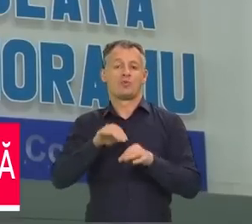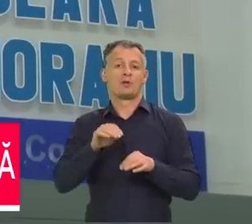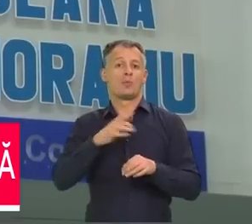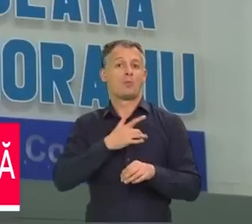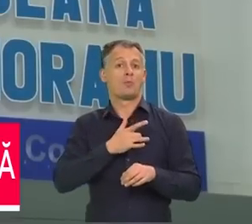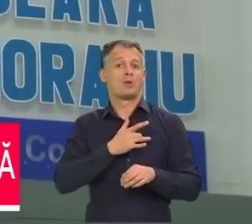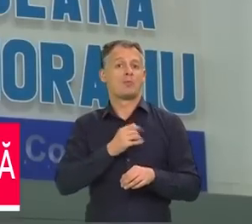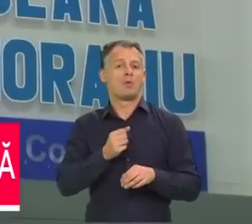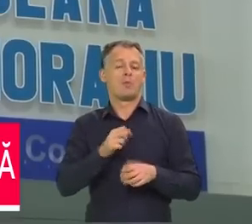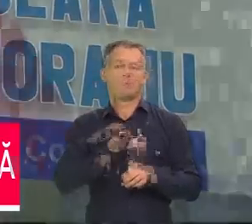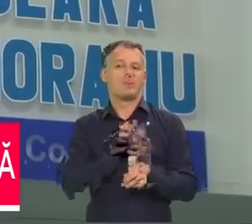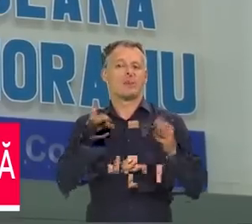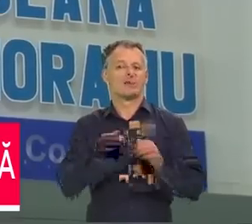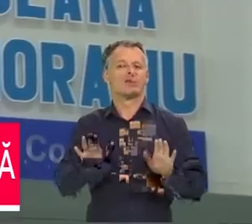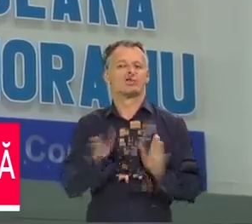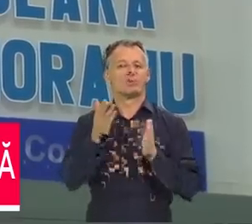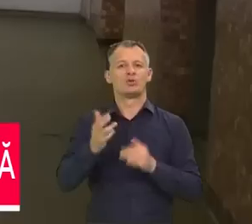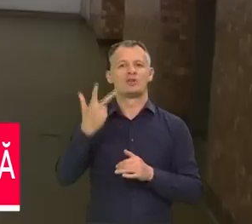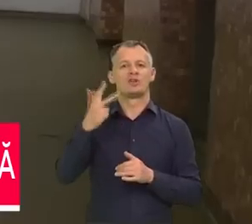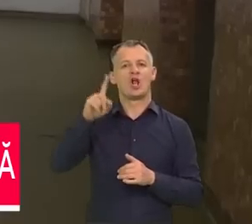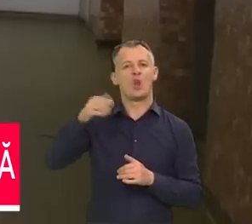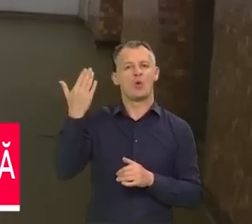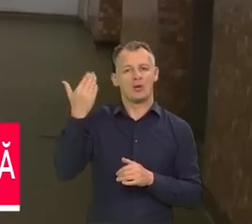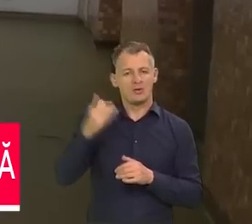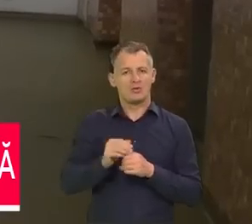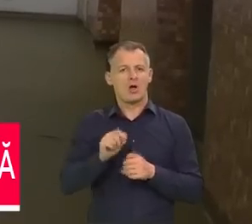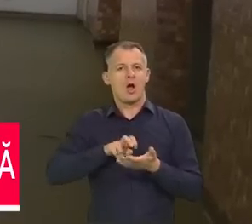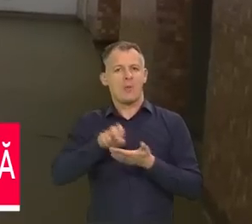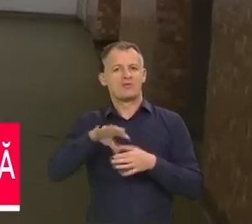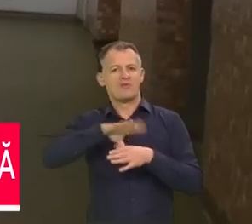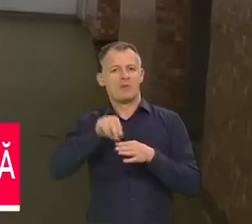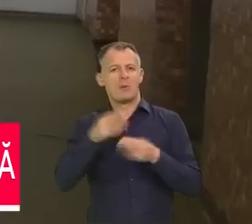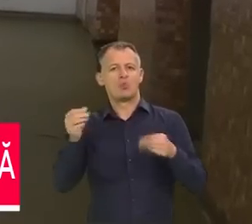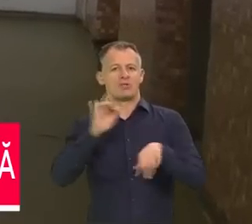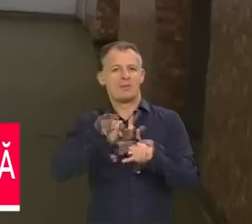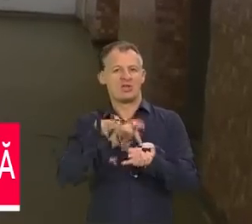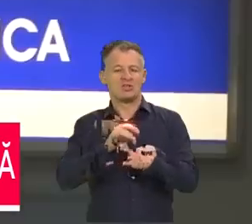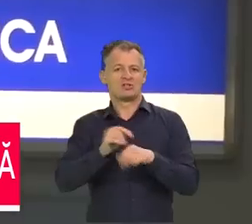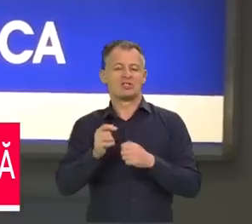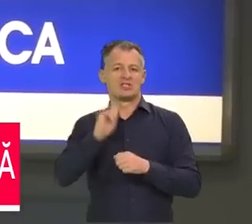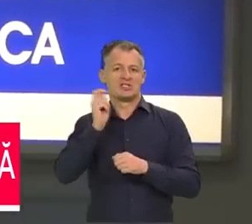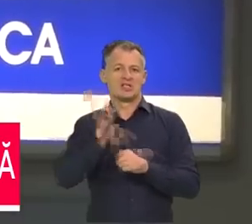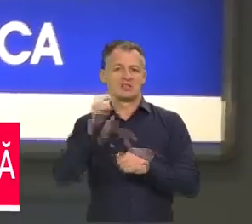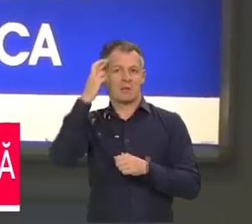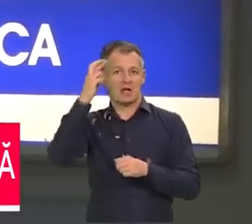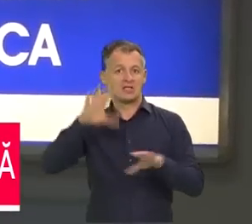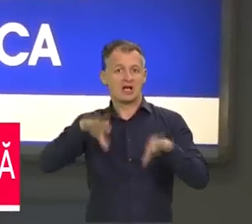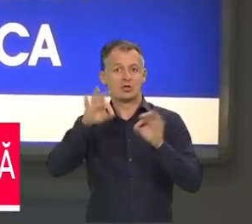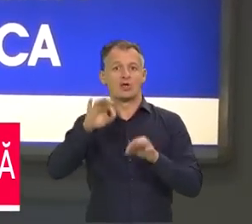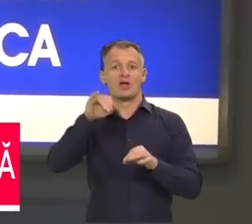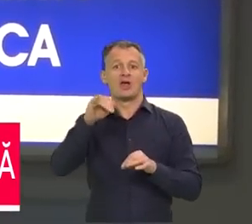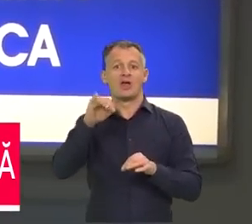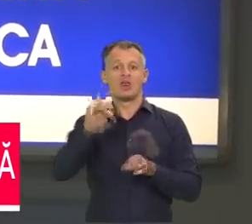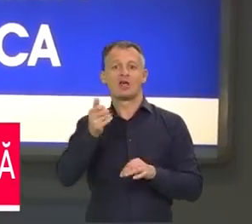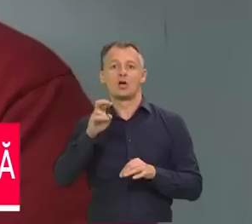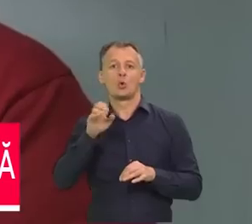Alexandrei a început acum 3 luni. De atunci, familia ei a dus-o la mai mulți medici prin mai multe spitale din țară. Speranța pe care o căutau o găsit-o la Târgu Mureș, la